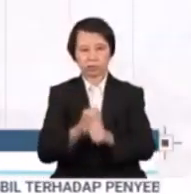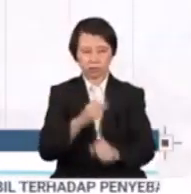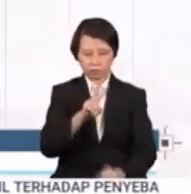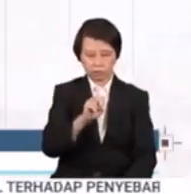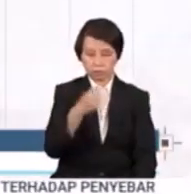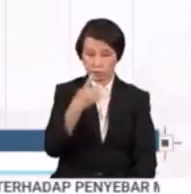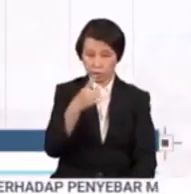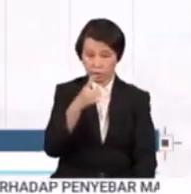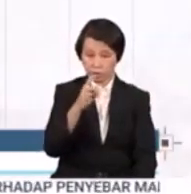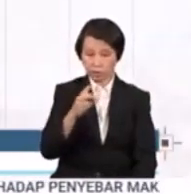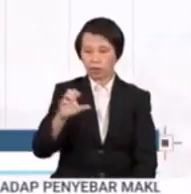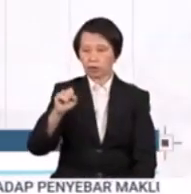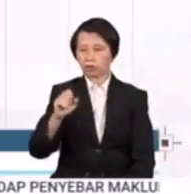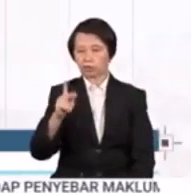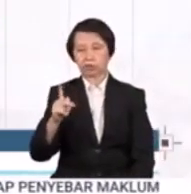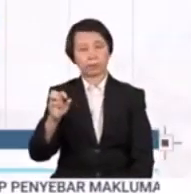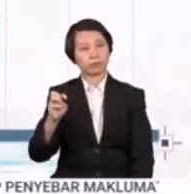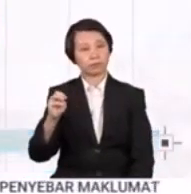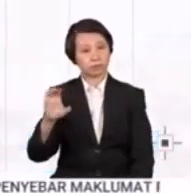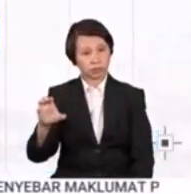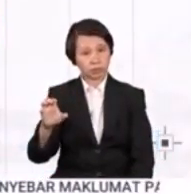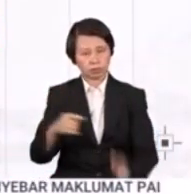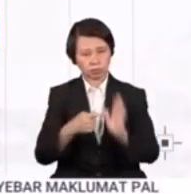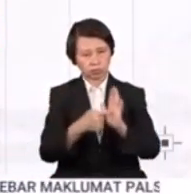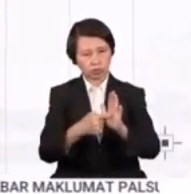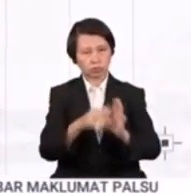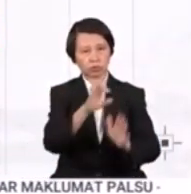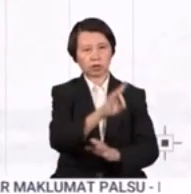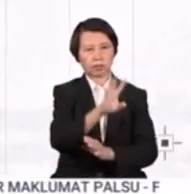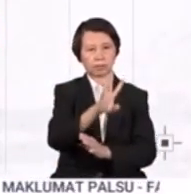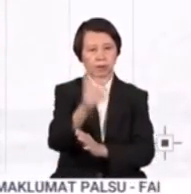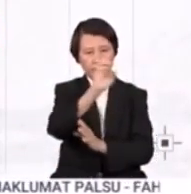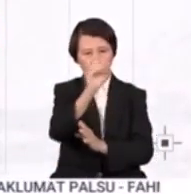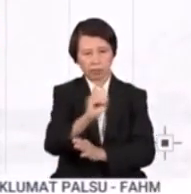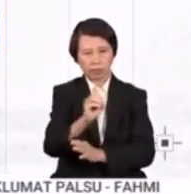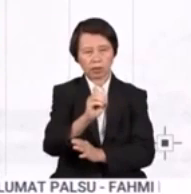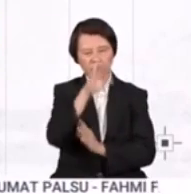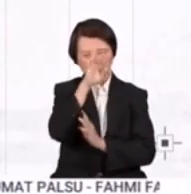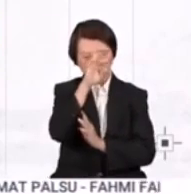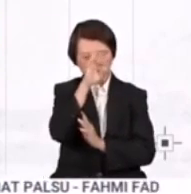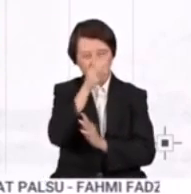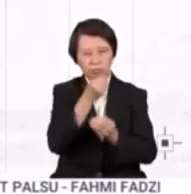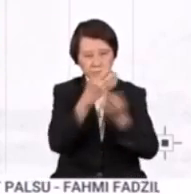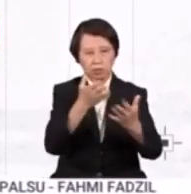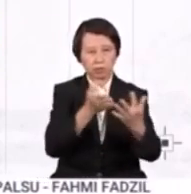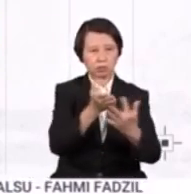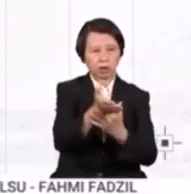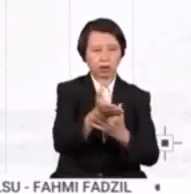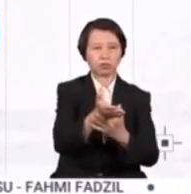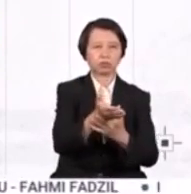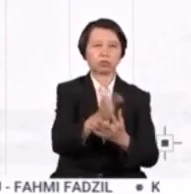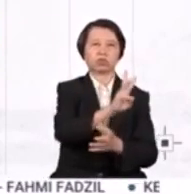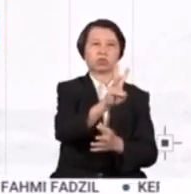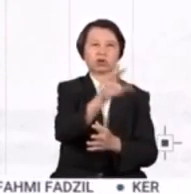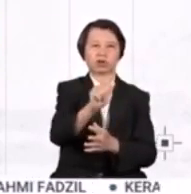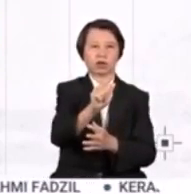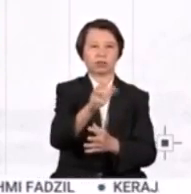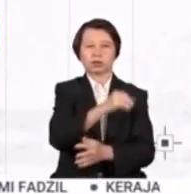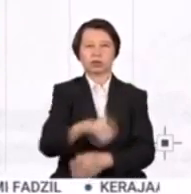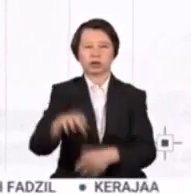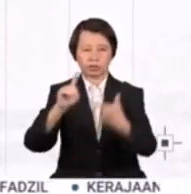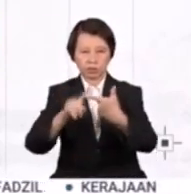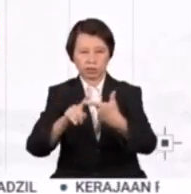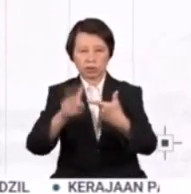2018 pula, Suruhanjaya itu dedahkan 84% berita palsu disebar menerusi WhatsApp, diikuti